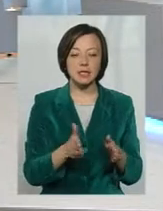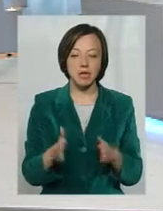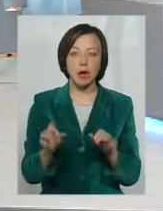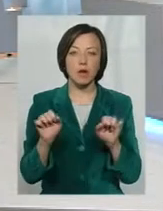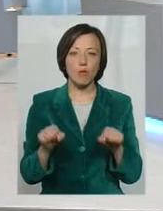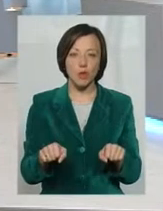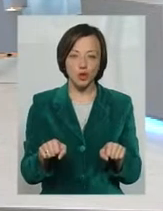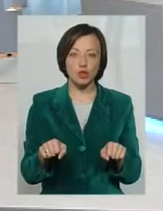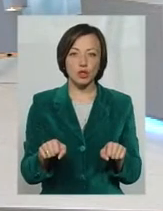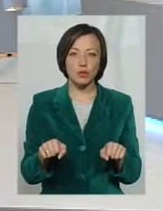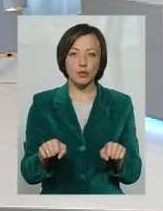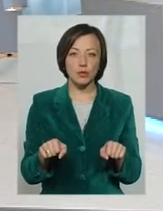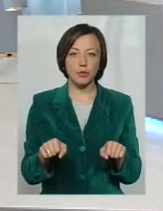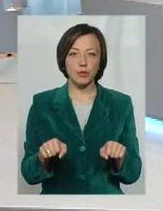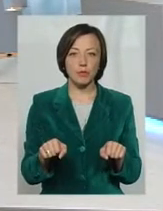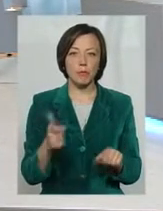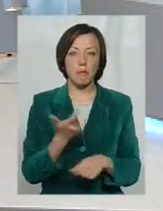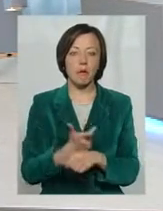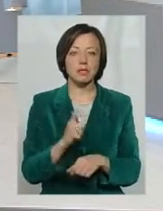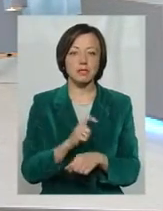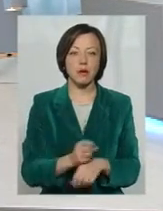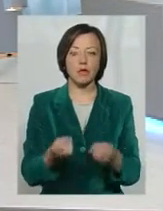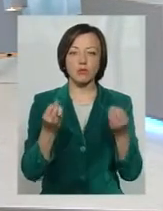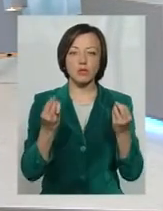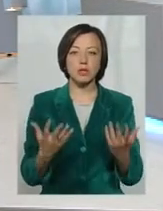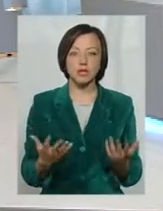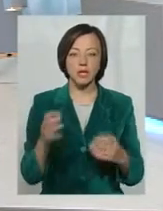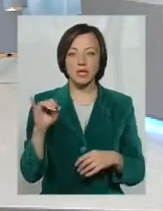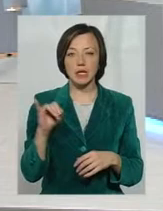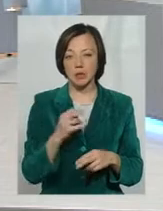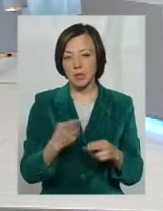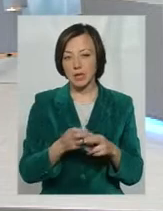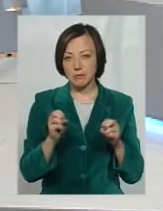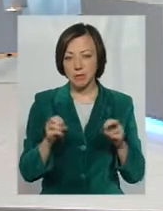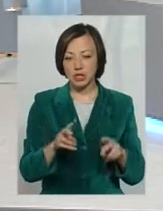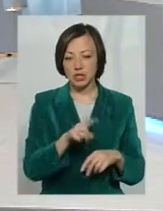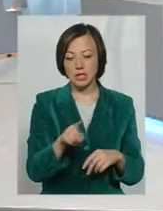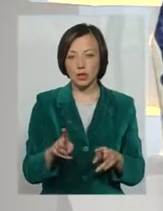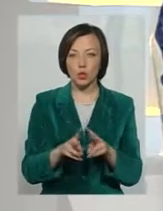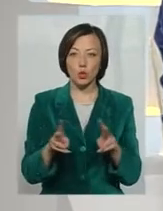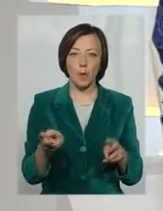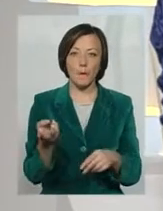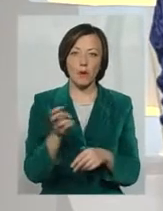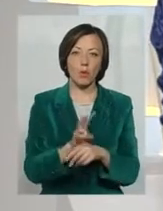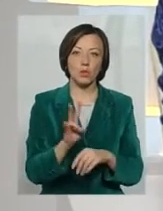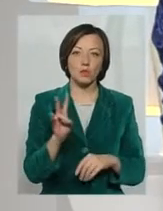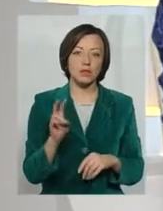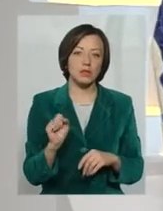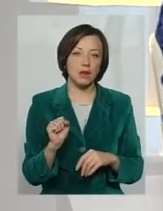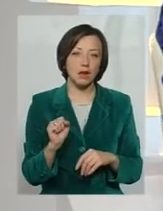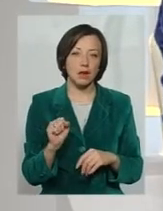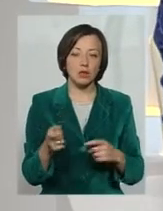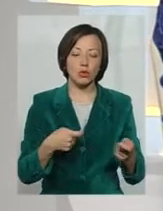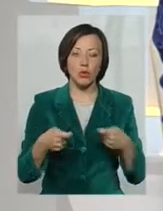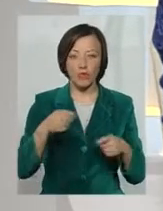може, ця технологія може максимально спростити і убезпечити тих, хто приходить на